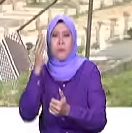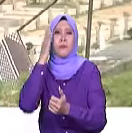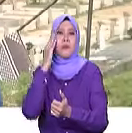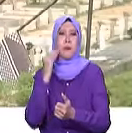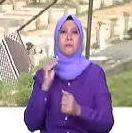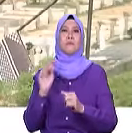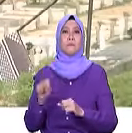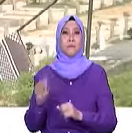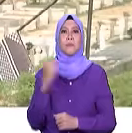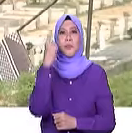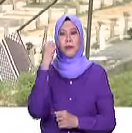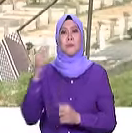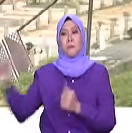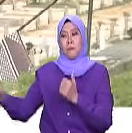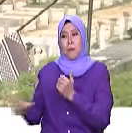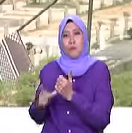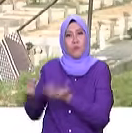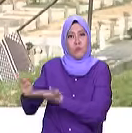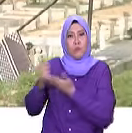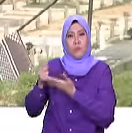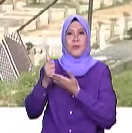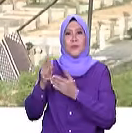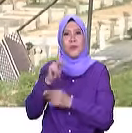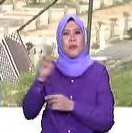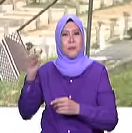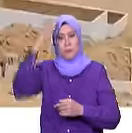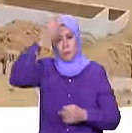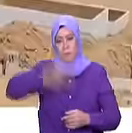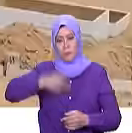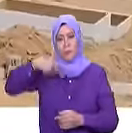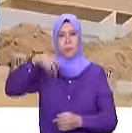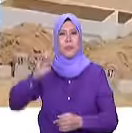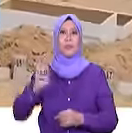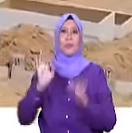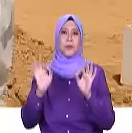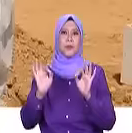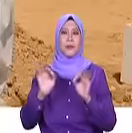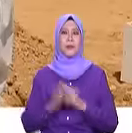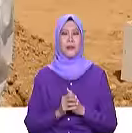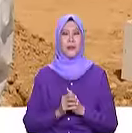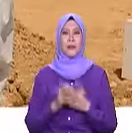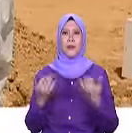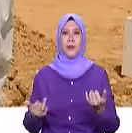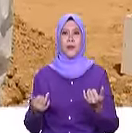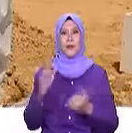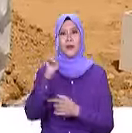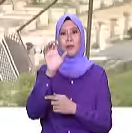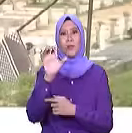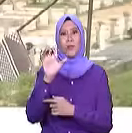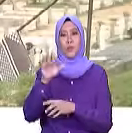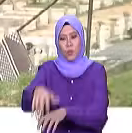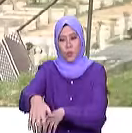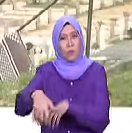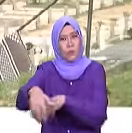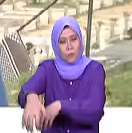fahamlah, dibantu oleh pihak KKM untuk pakai PPE apa semua, okeylah, tak ada apalah. Hampir sekarang pun dah hampir nak dekat 100 kubur saya